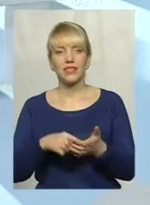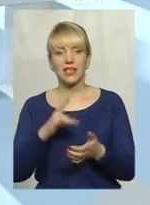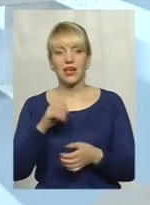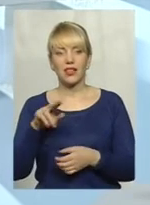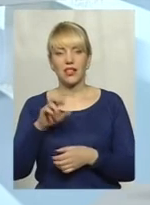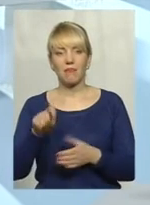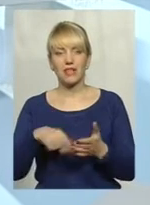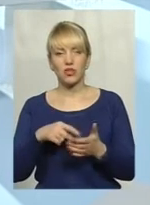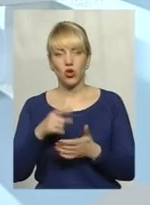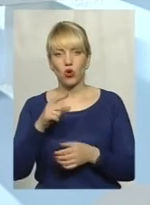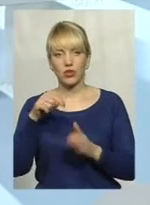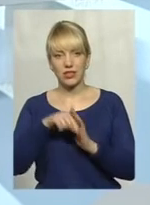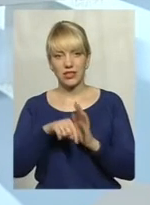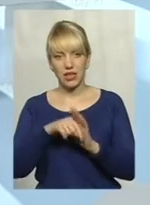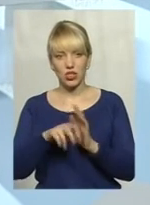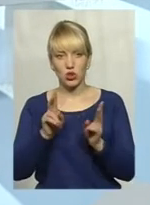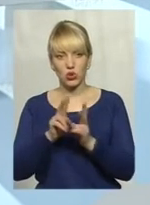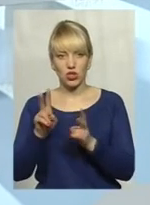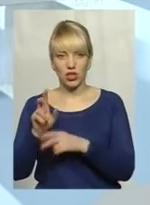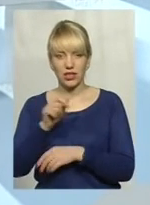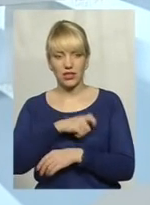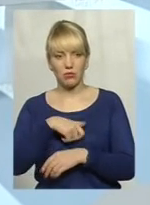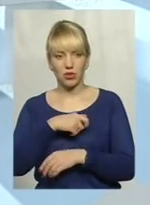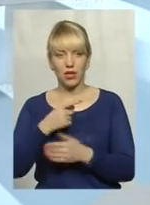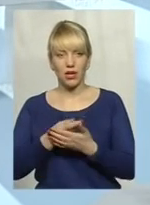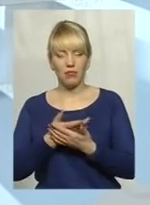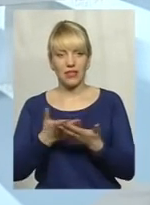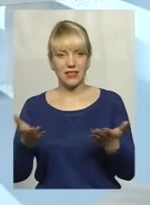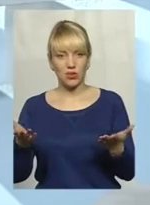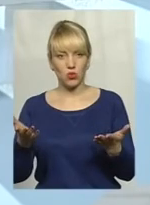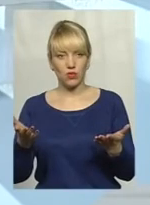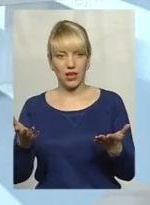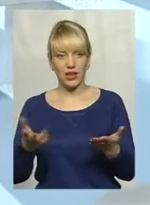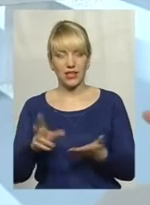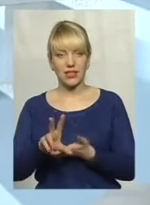значення, зустрічалися з депутатами, також їм презентували